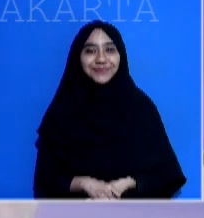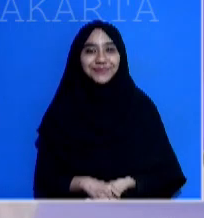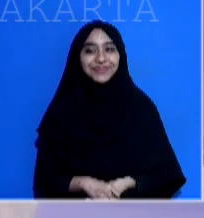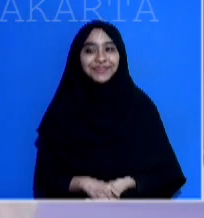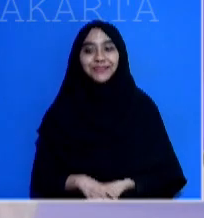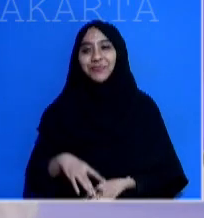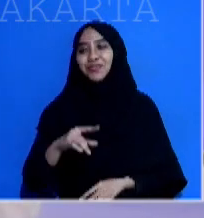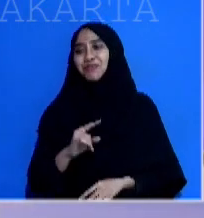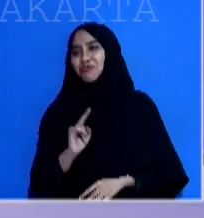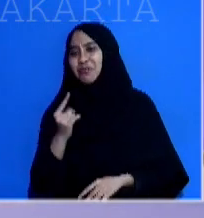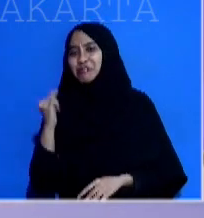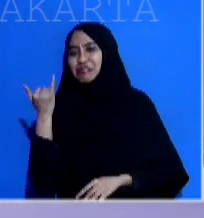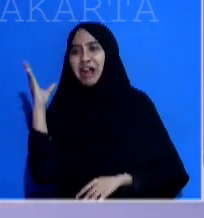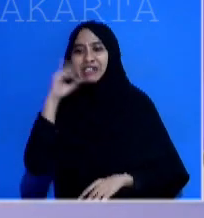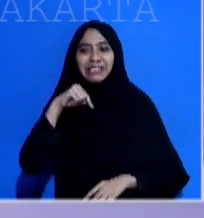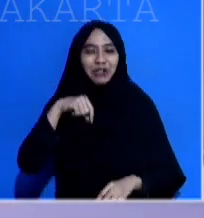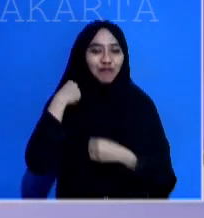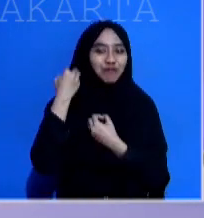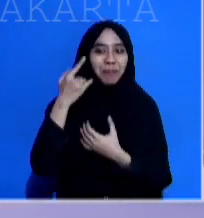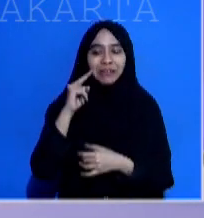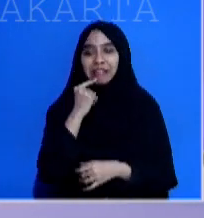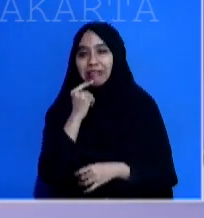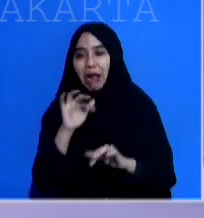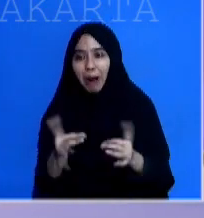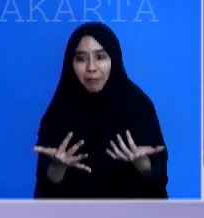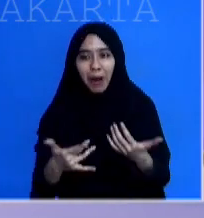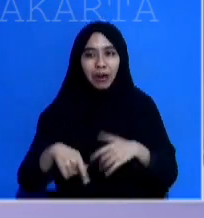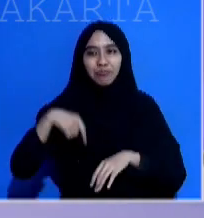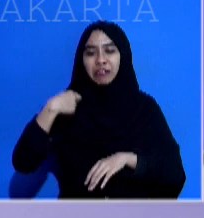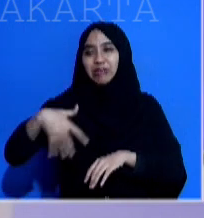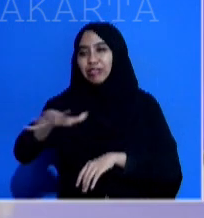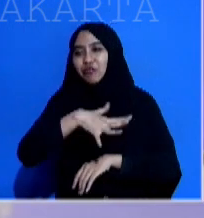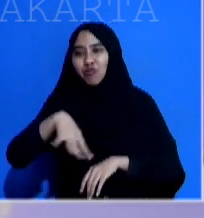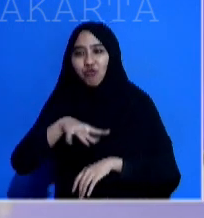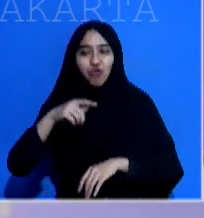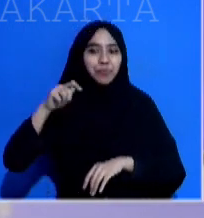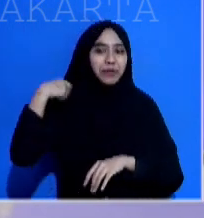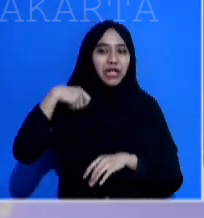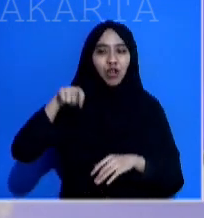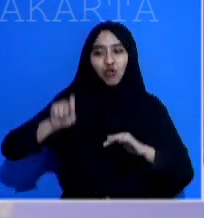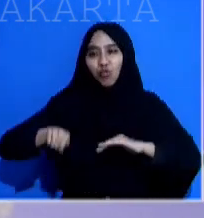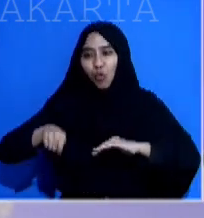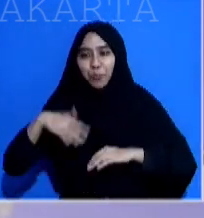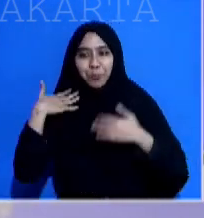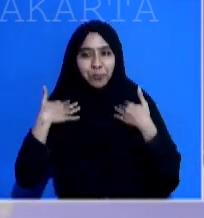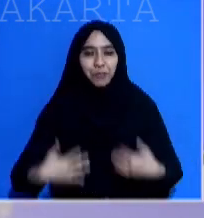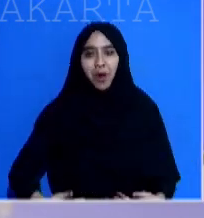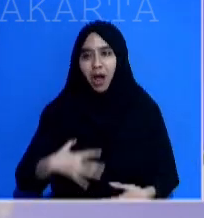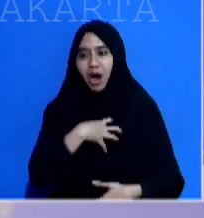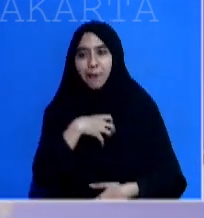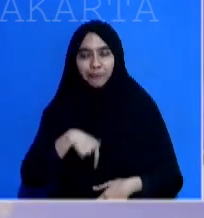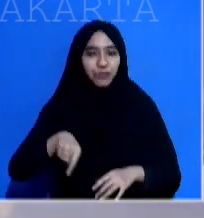kita awali Jogja hari ini dengan informasi pertama saudara Kantor Wilayah Kementerian Hukum dan hak asasi manusia Daerah Istimewa